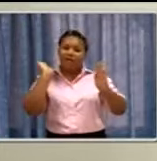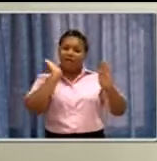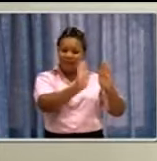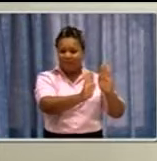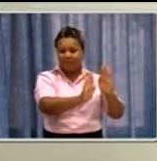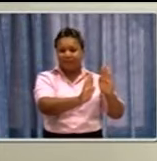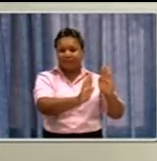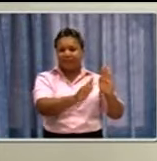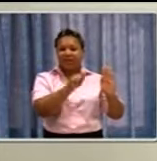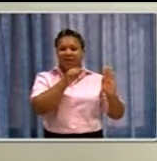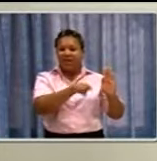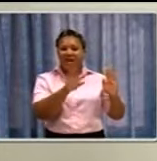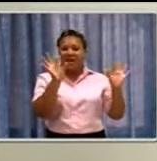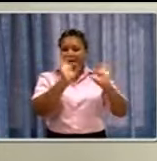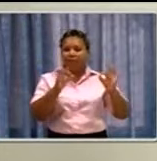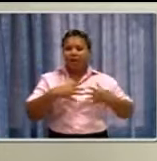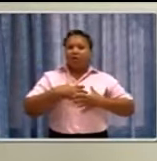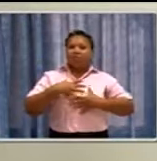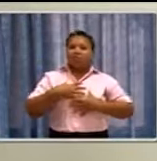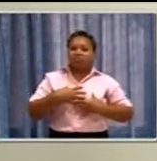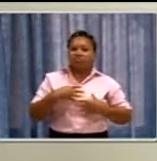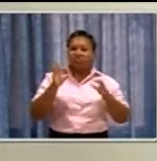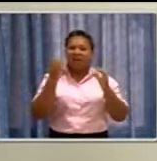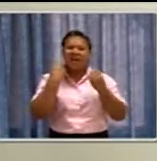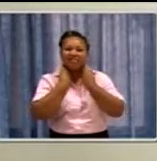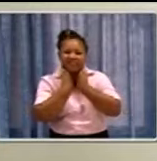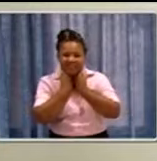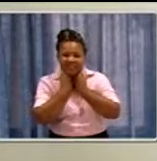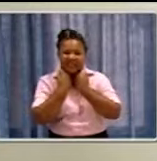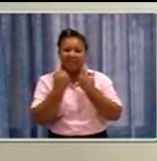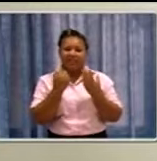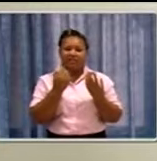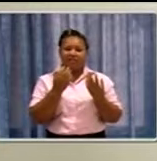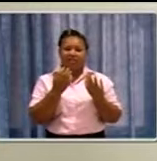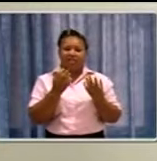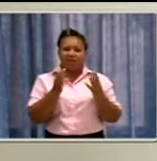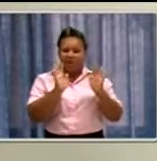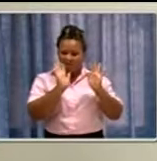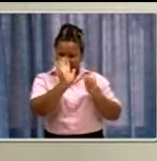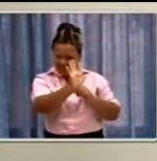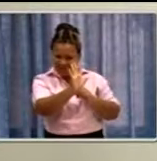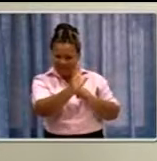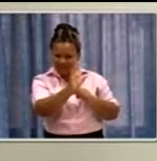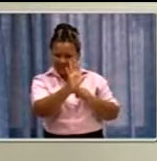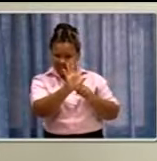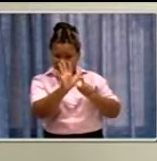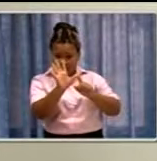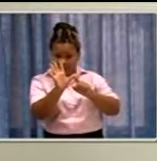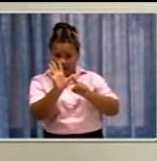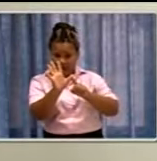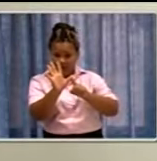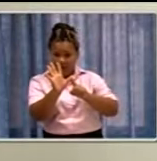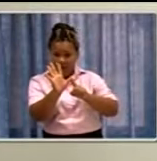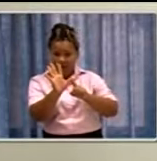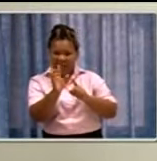pas de symptômes. C'est un patient qui développe un petit là tout, mais il est very mal. So, ils ont toujours bien. Ils ont 10